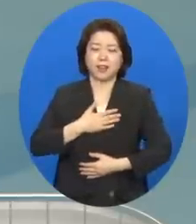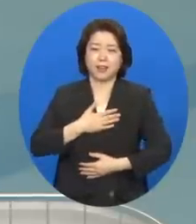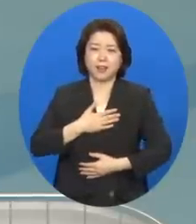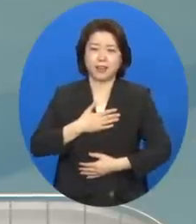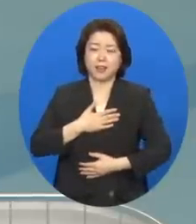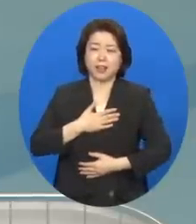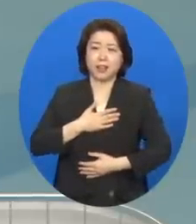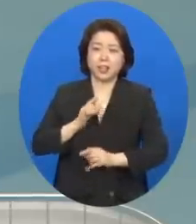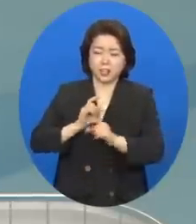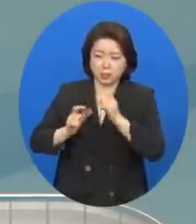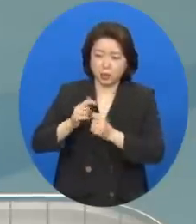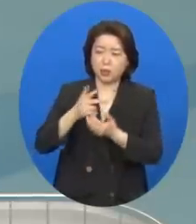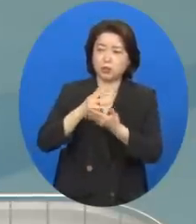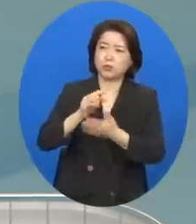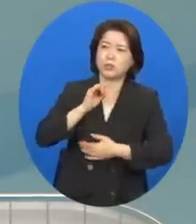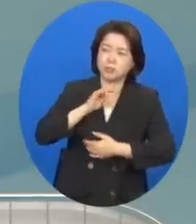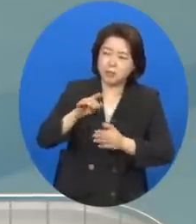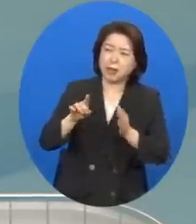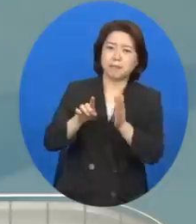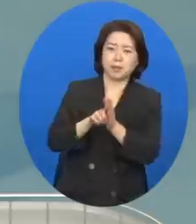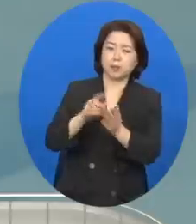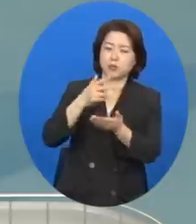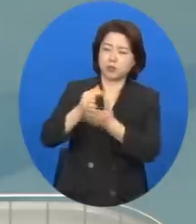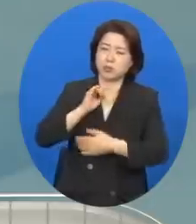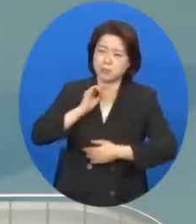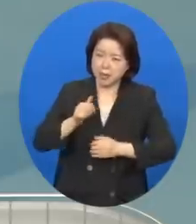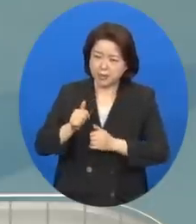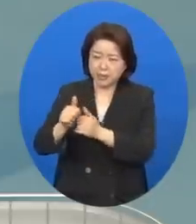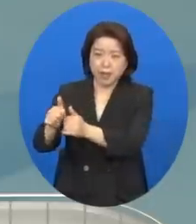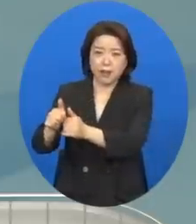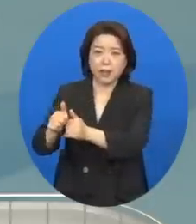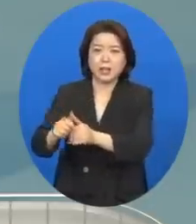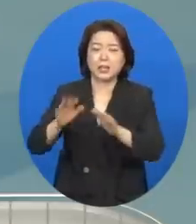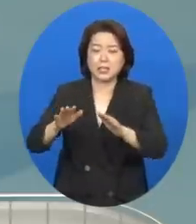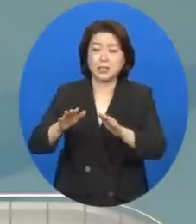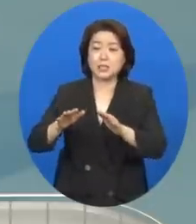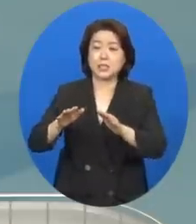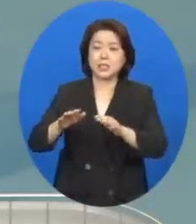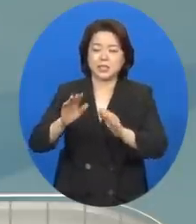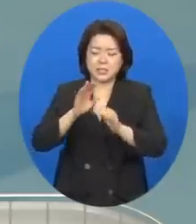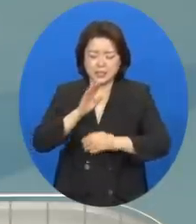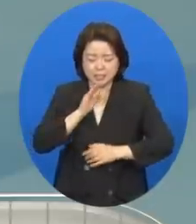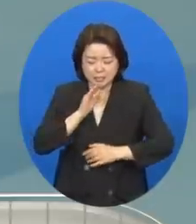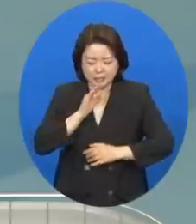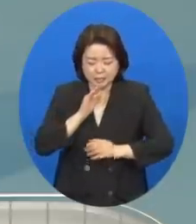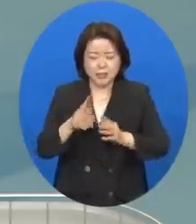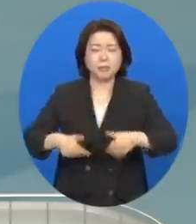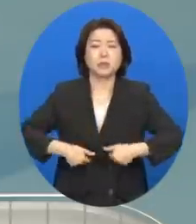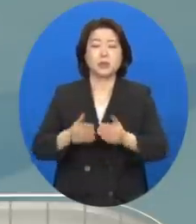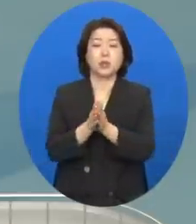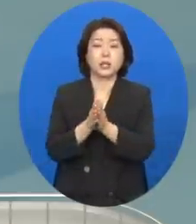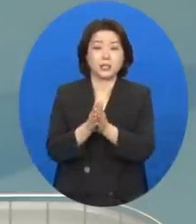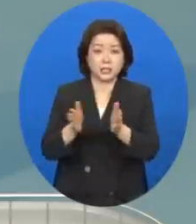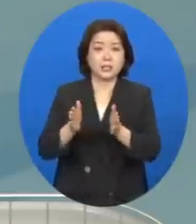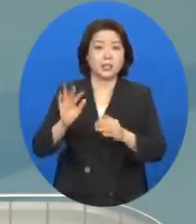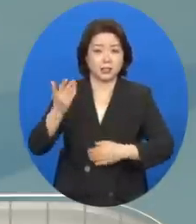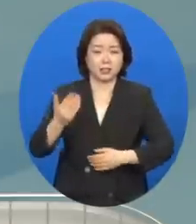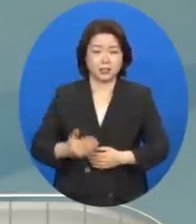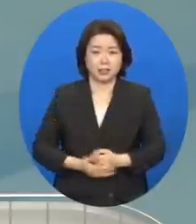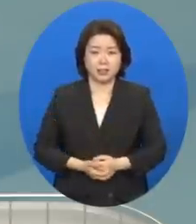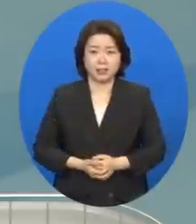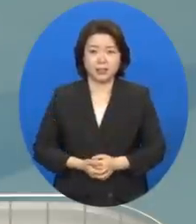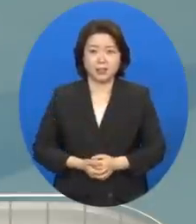저야말로 더 주님만 믿고 주님만 따라가는 이제 시점에 와 있잖아요. 주님은